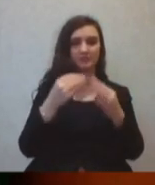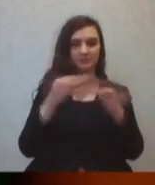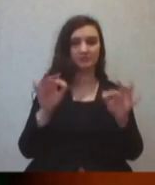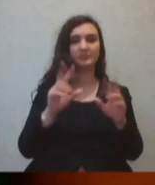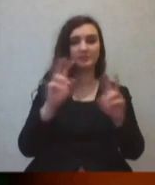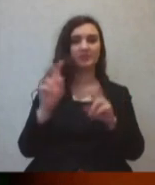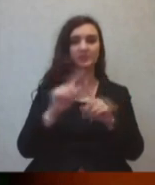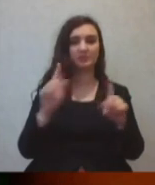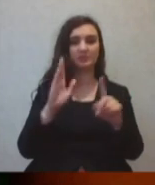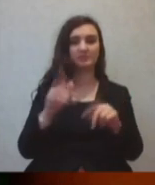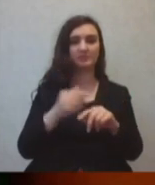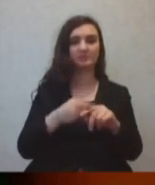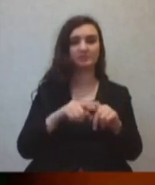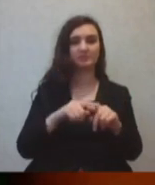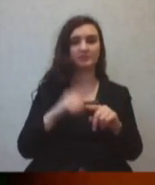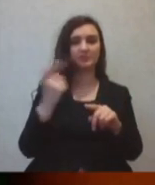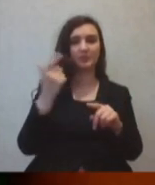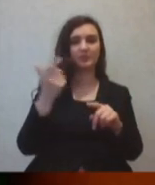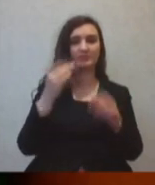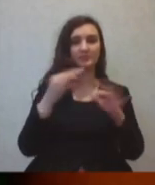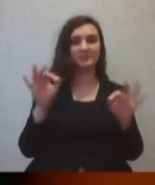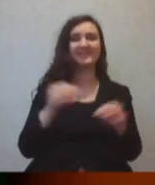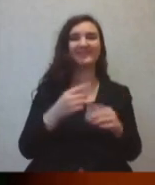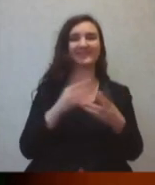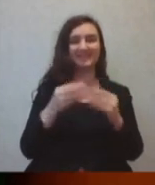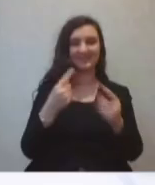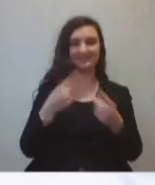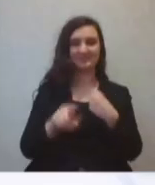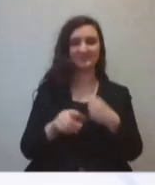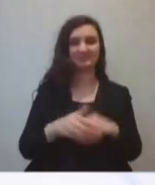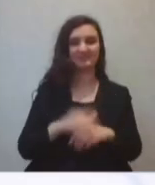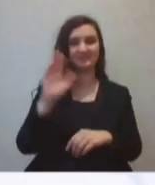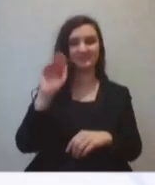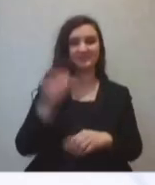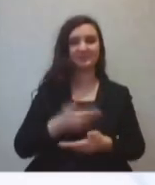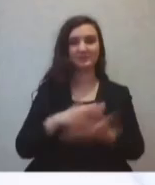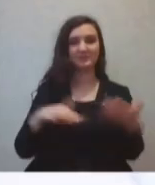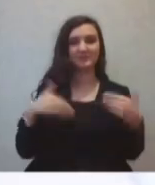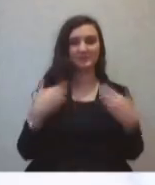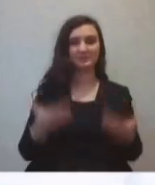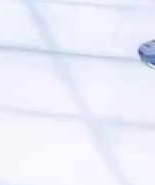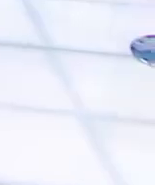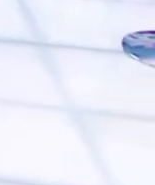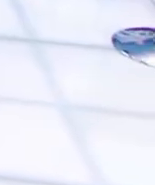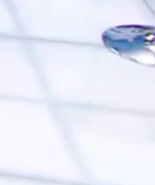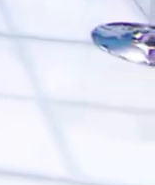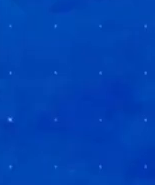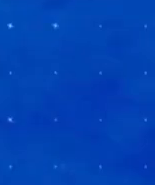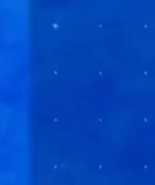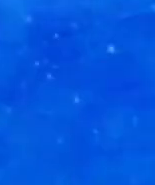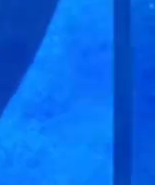განსაკუთრებული თემა გვექნება. დამოუკიდებლობაზე ვისაუბრებთ, მაგრამ სრულიად განსხვავებულ წელში. ნახვამდის, დღეგრძელობას გისურვებთ.